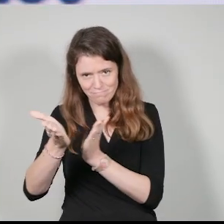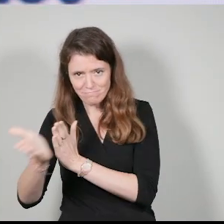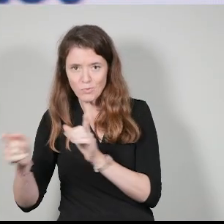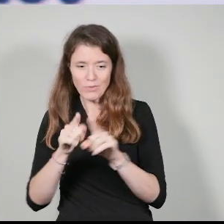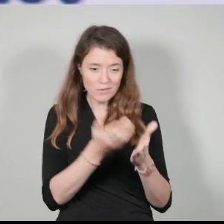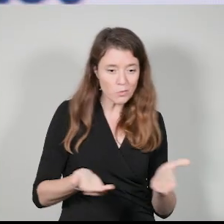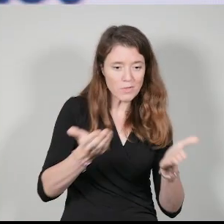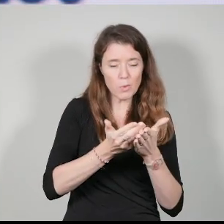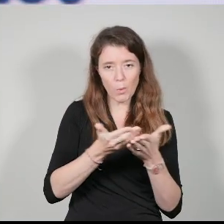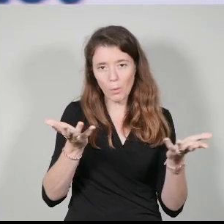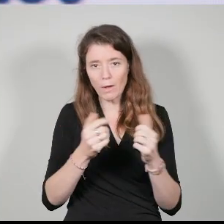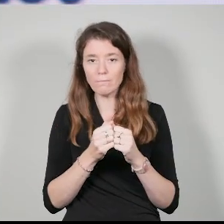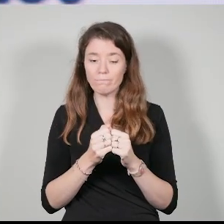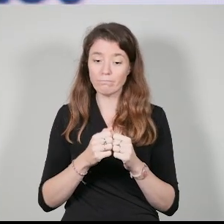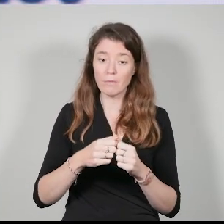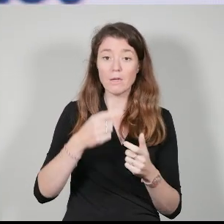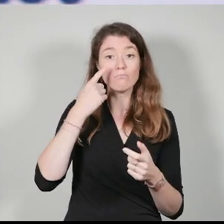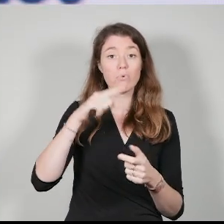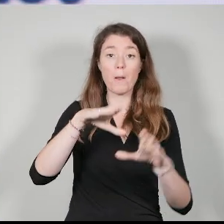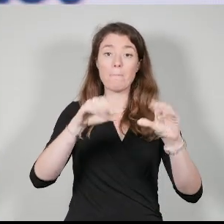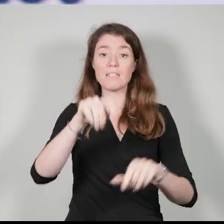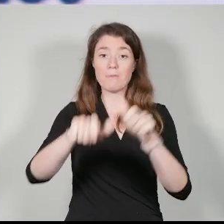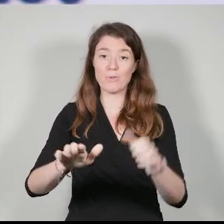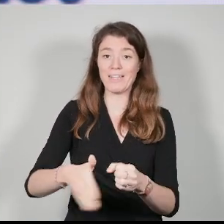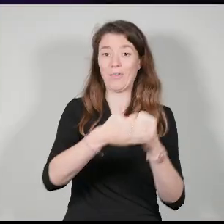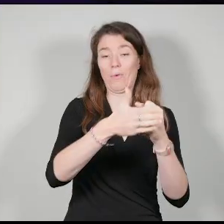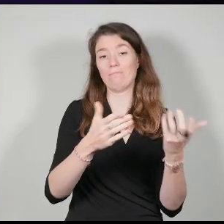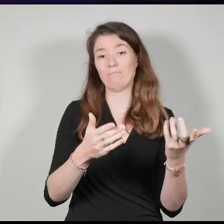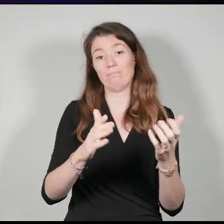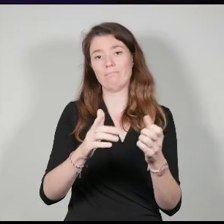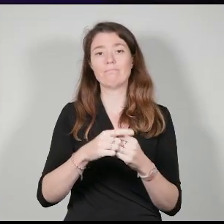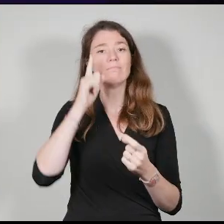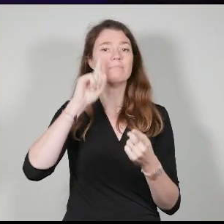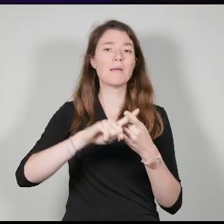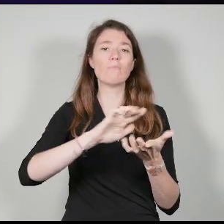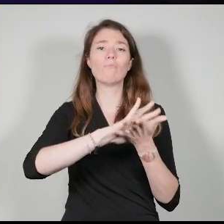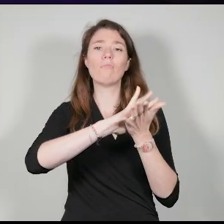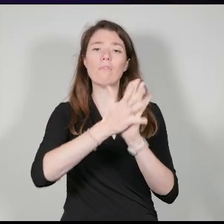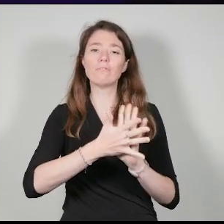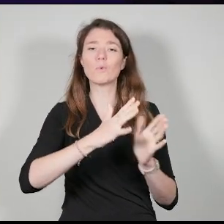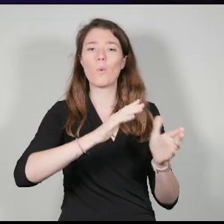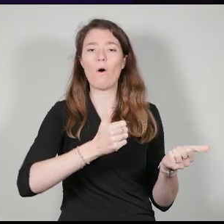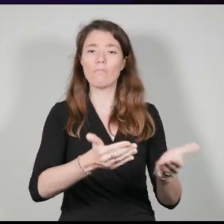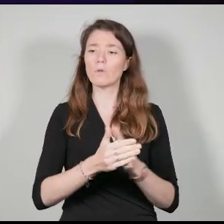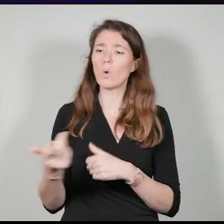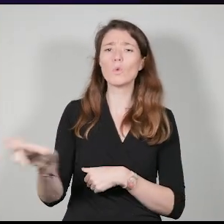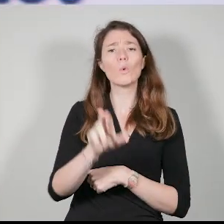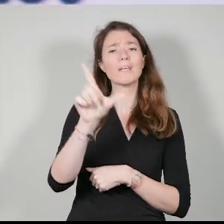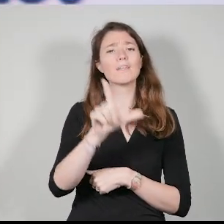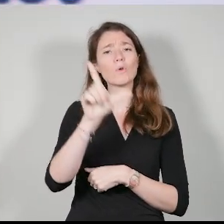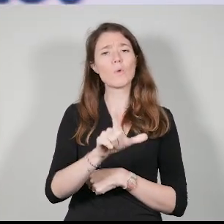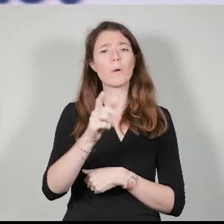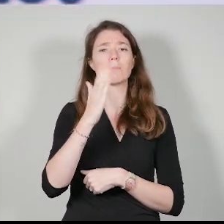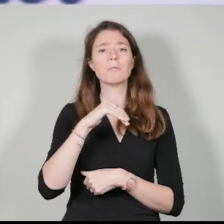avancer la place des aidants dans la transformation de l'offre. On se retrouve à 14h pour la suite de ces rencontres. On parlera